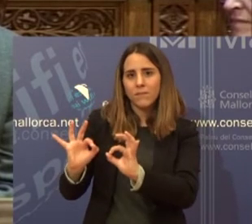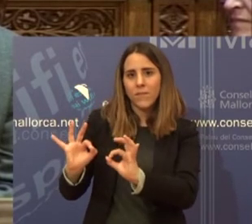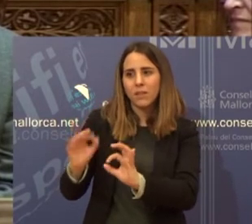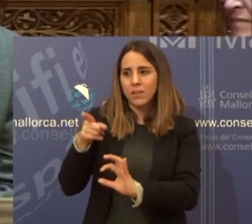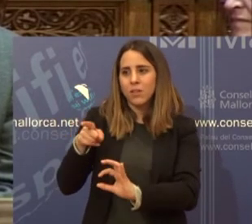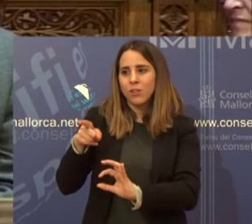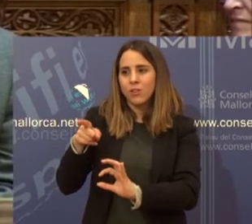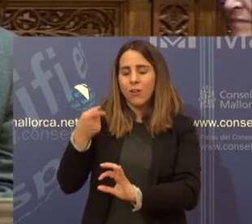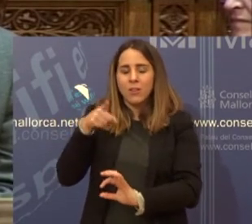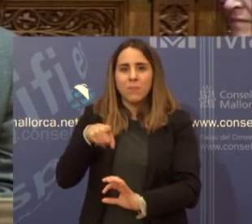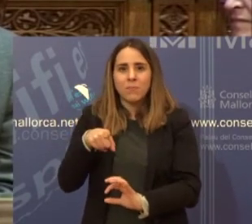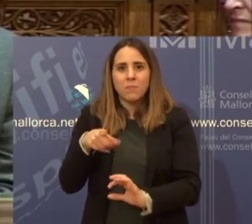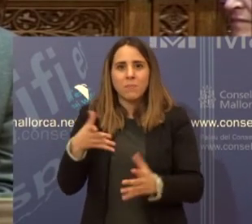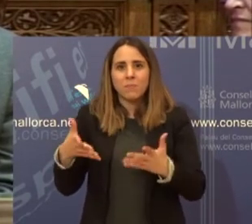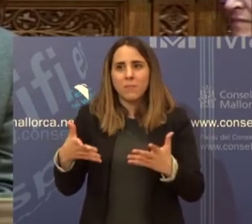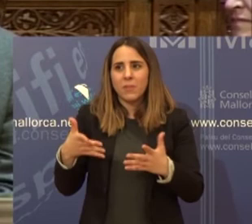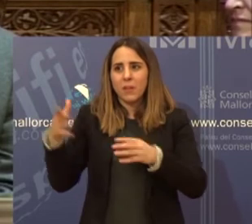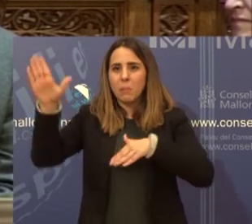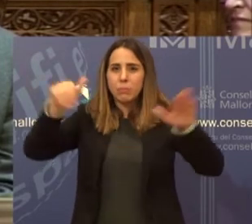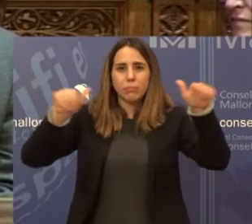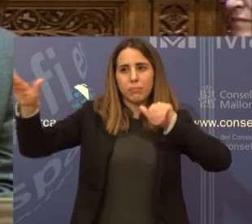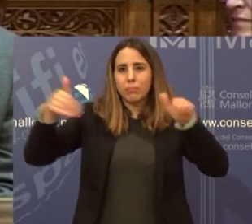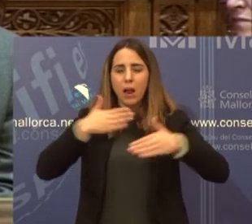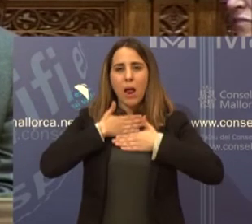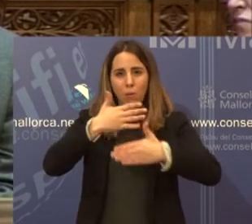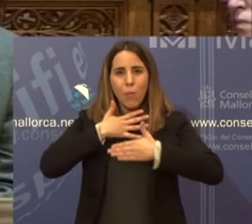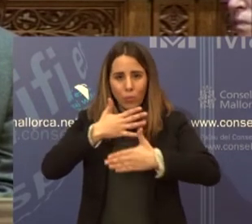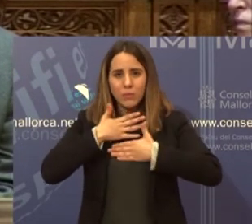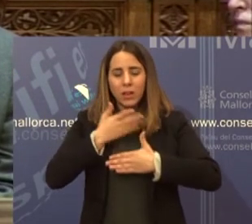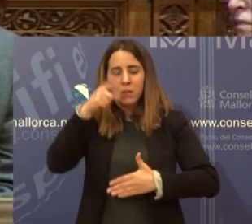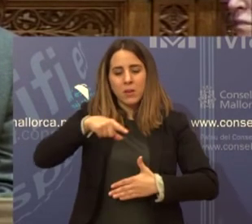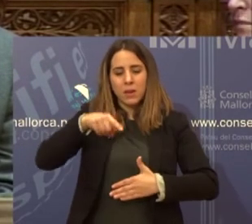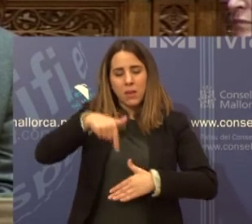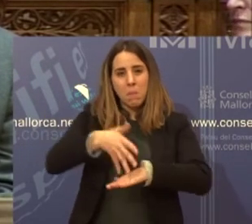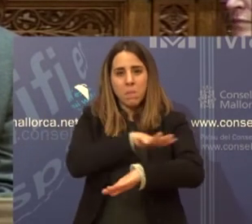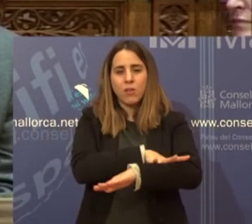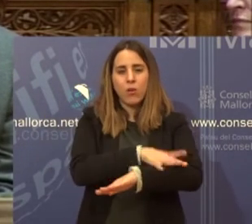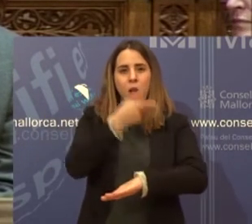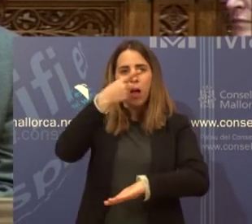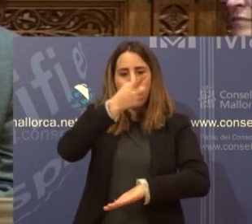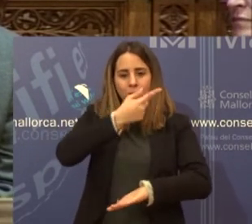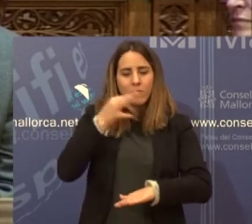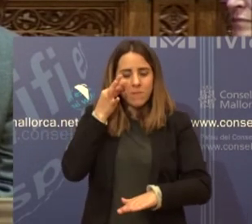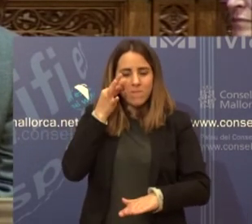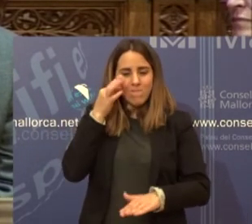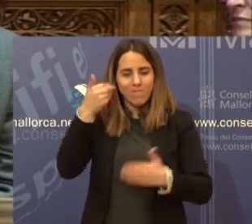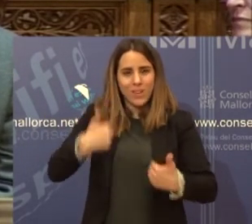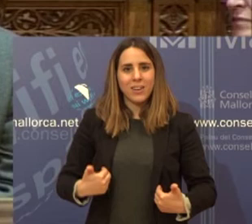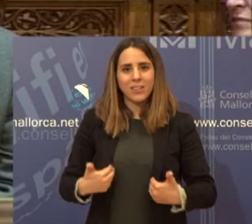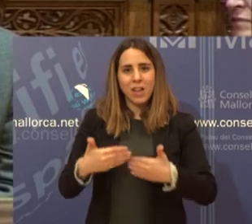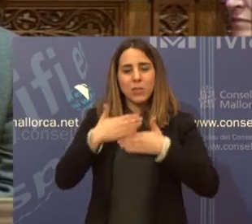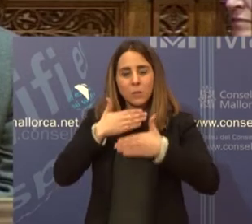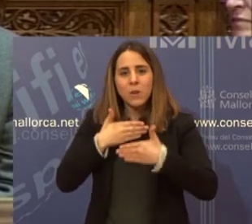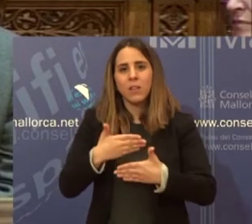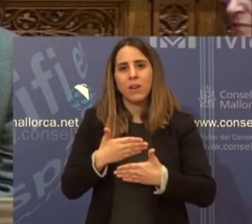extraordinària i han cridat a la solidaritat, i crec que una vegada més Mallorca ha demostrat que som gent solidària i que som gent sensibles